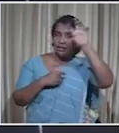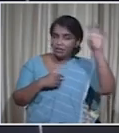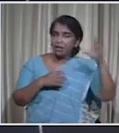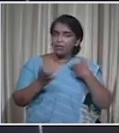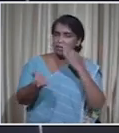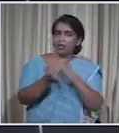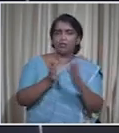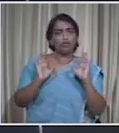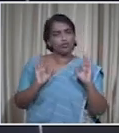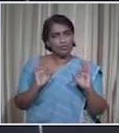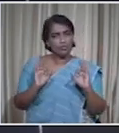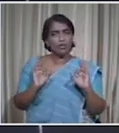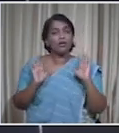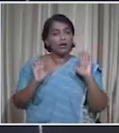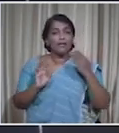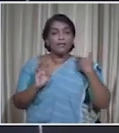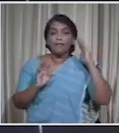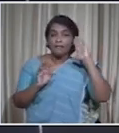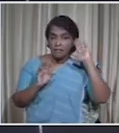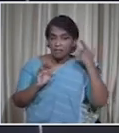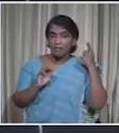ලෑස්ති ඒ ගැන විශේෂයෙන්ම